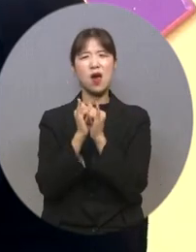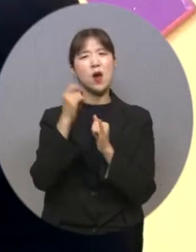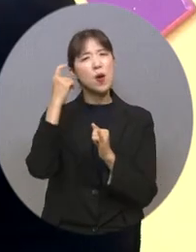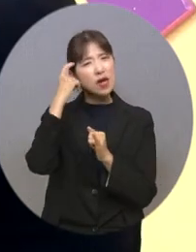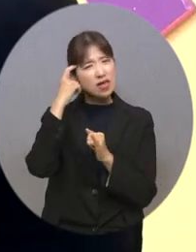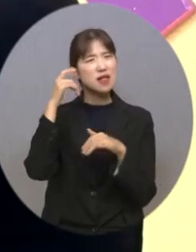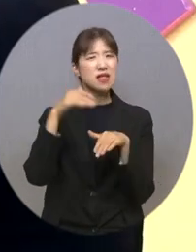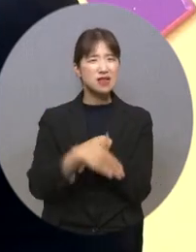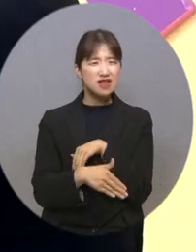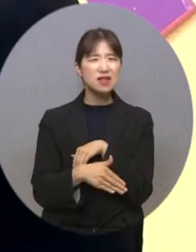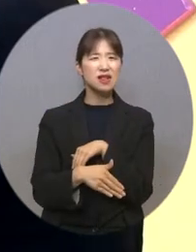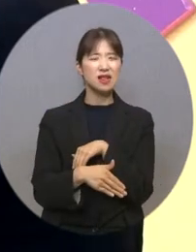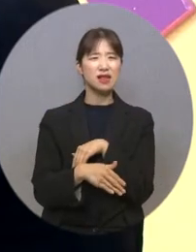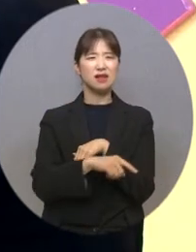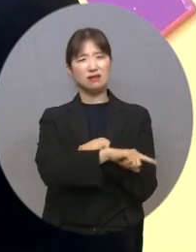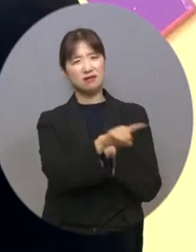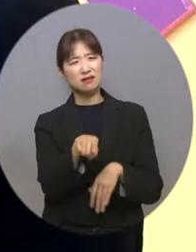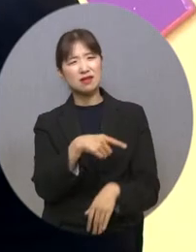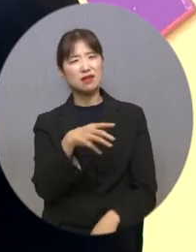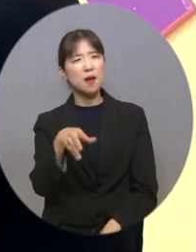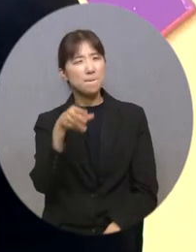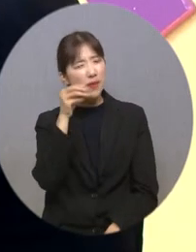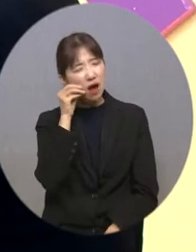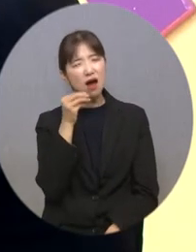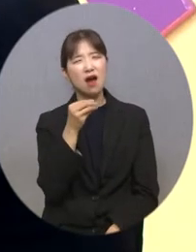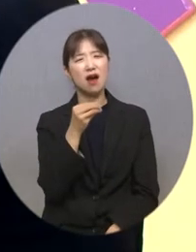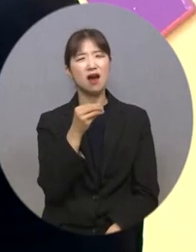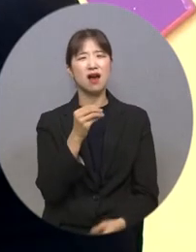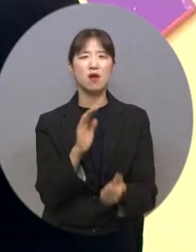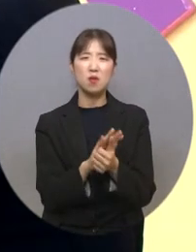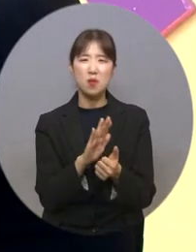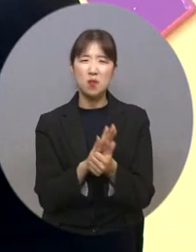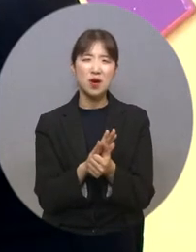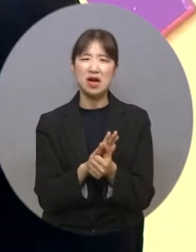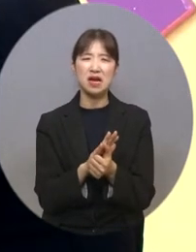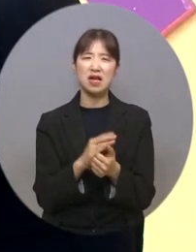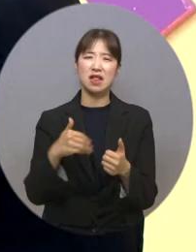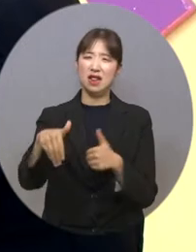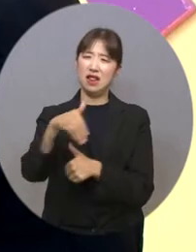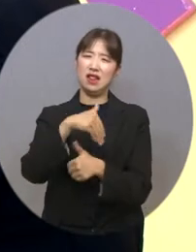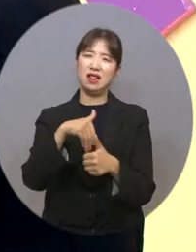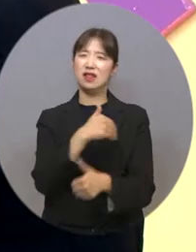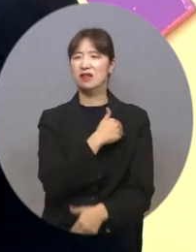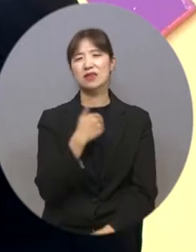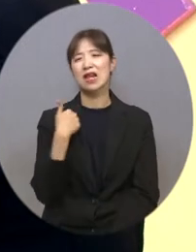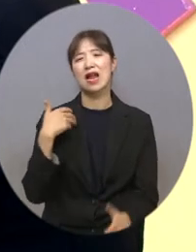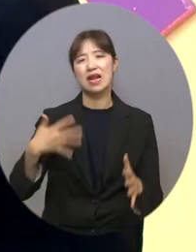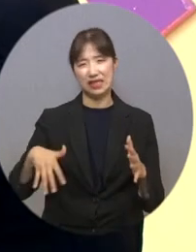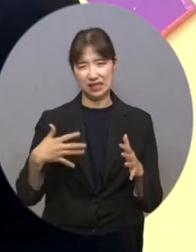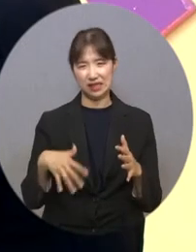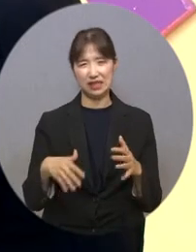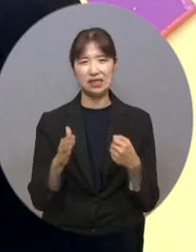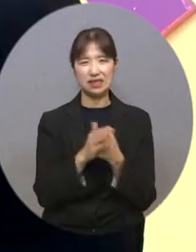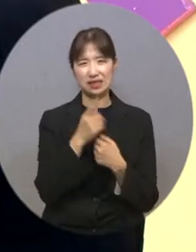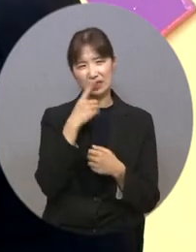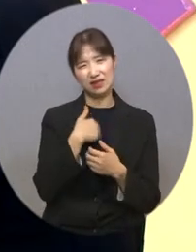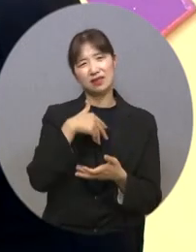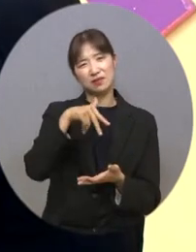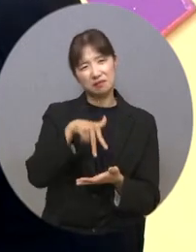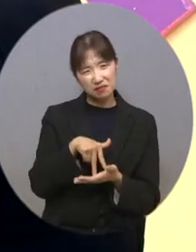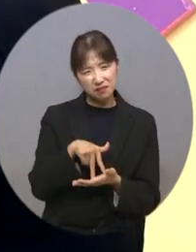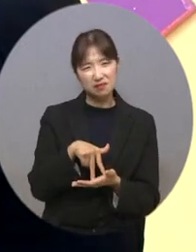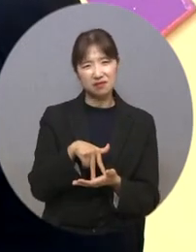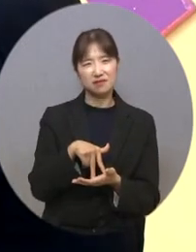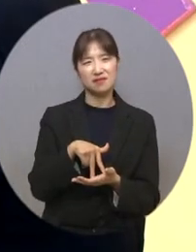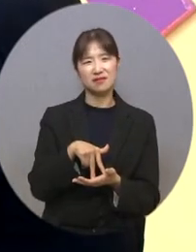인식이 그들을 받아들일 수 있는 여건이 충분하지 않다는 것이기 때문에 저희들 입장에서는